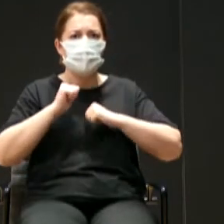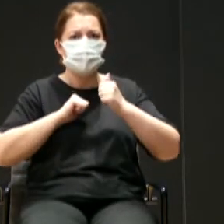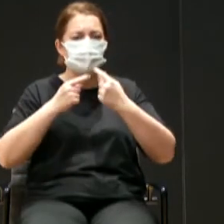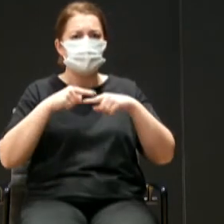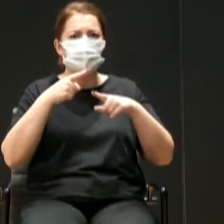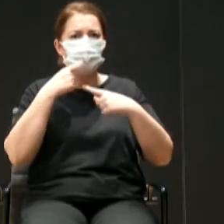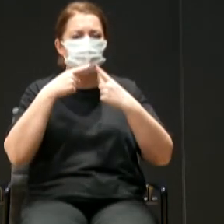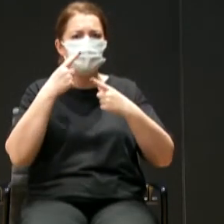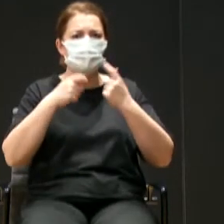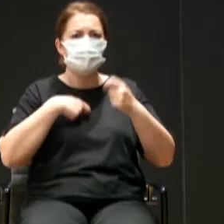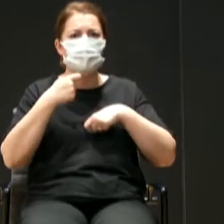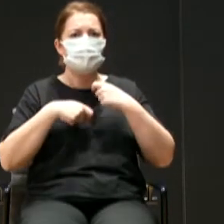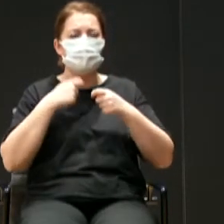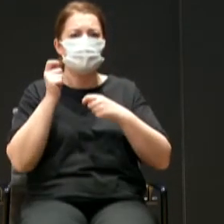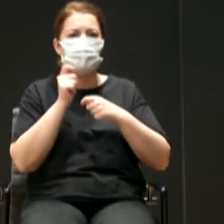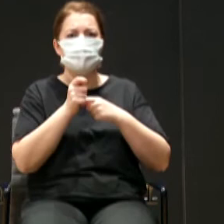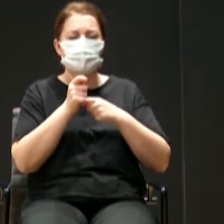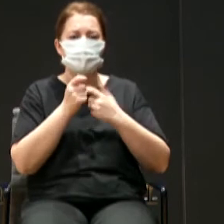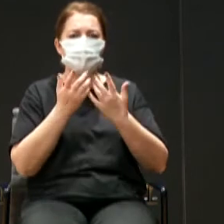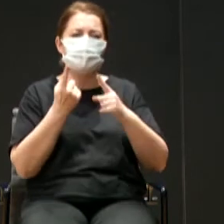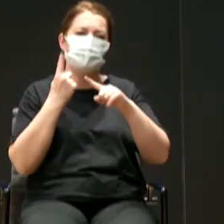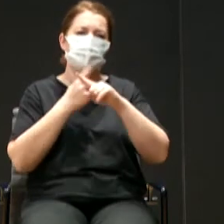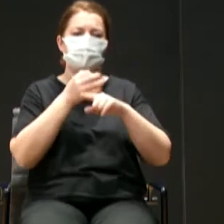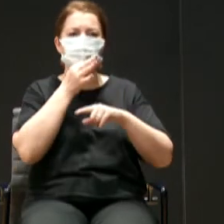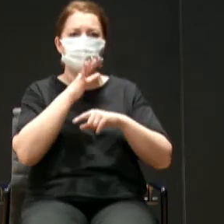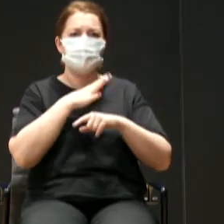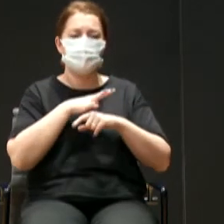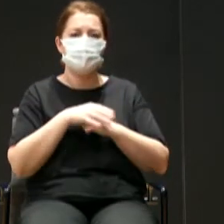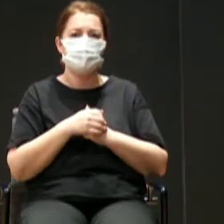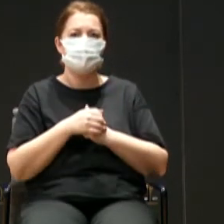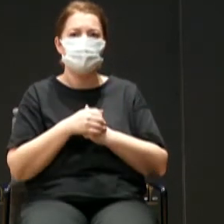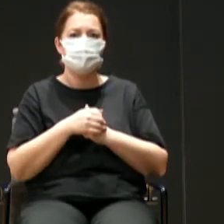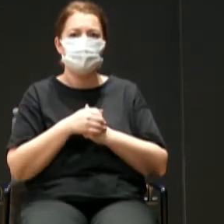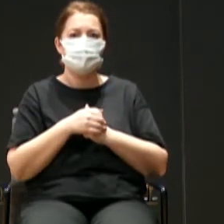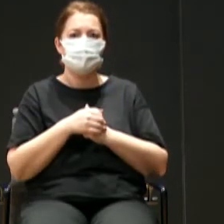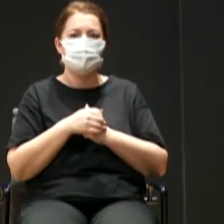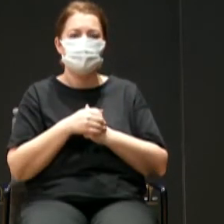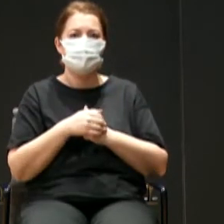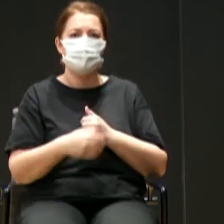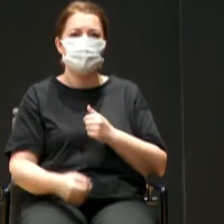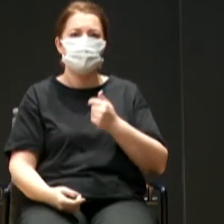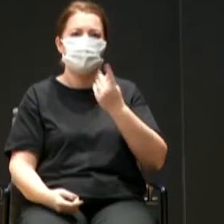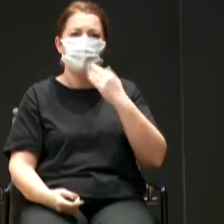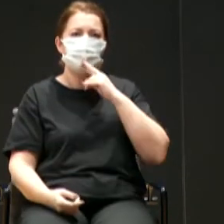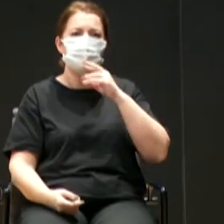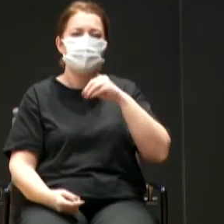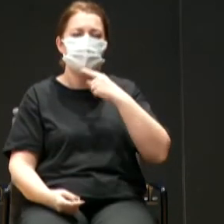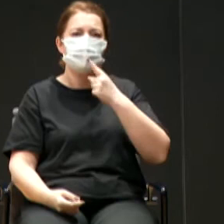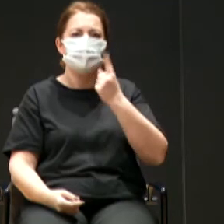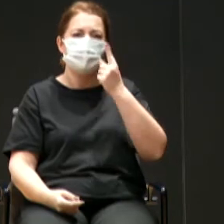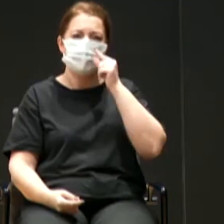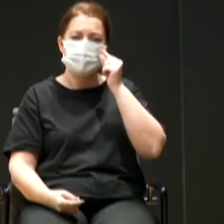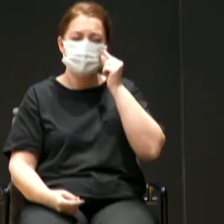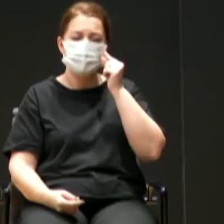Evet. Hepsini... artı şunu ifade etmek istiyorum. Şimdi az önce konuşmanızın içerisinde şey dediniz. İşte bir